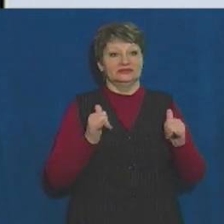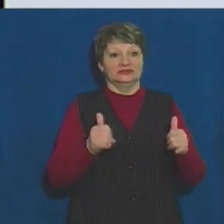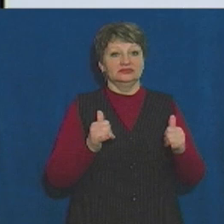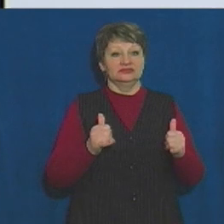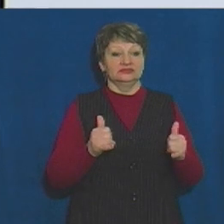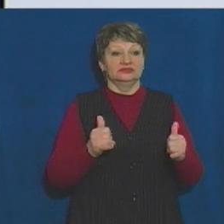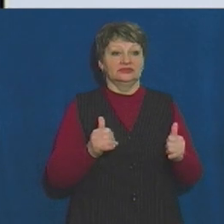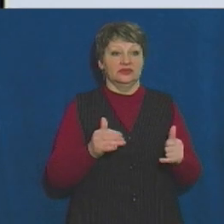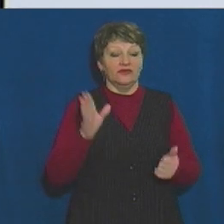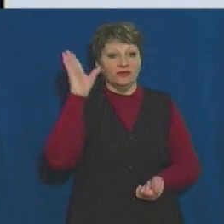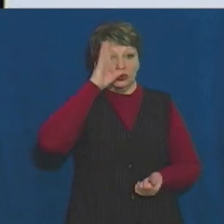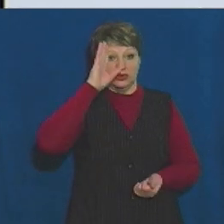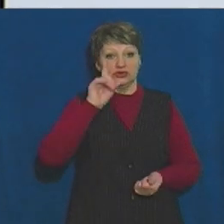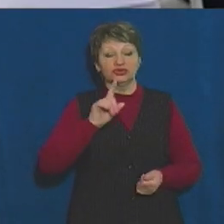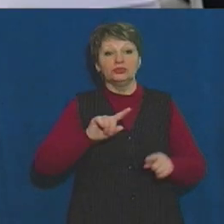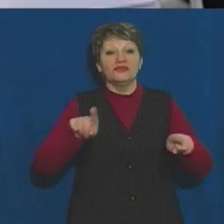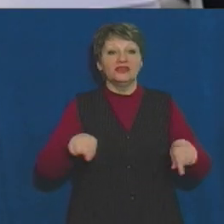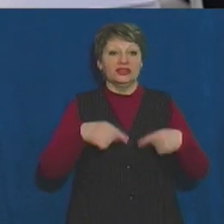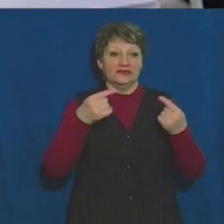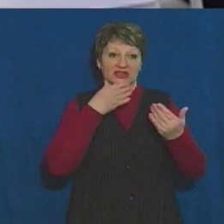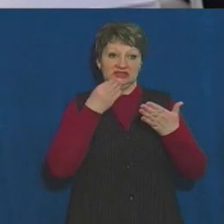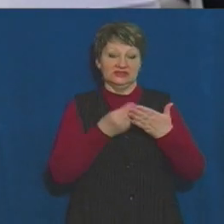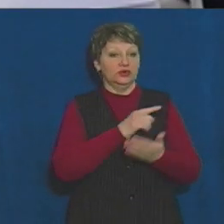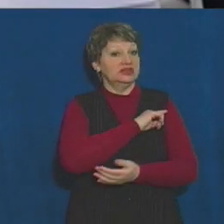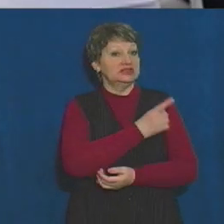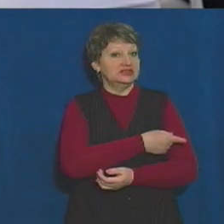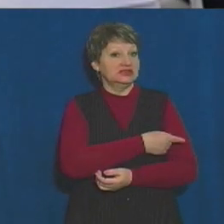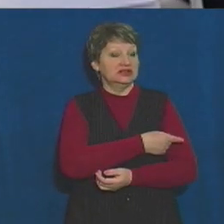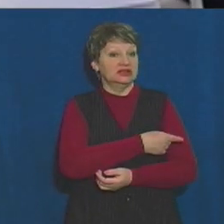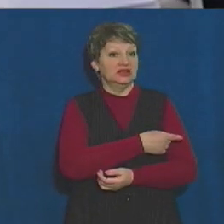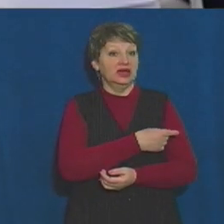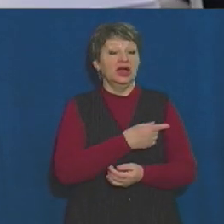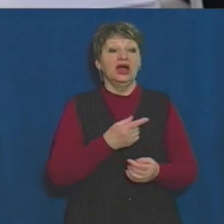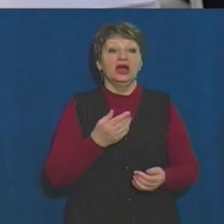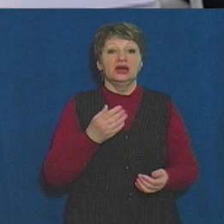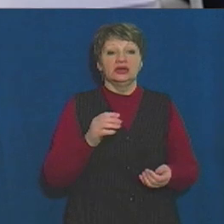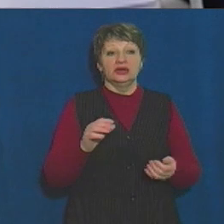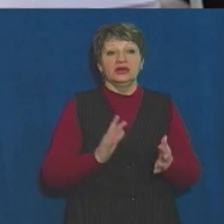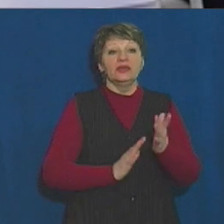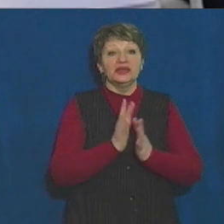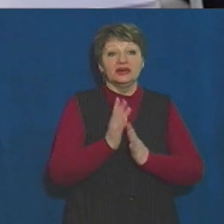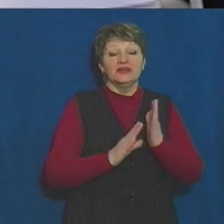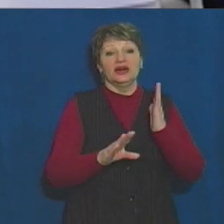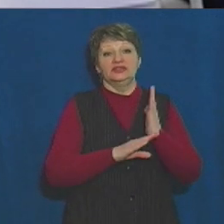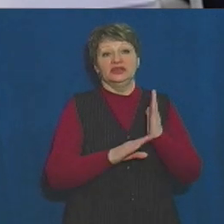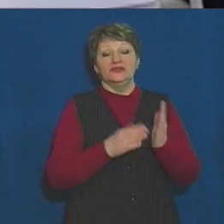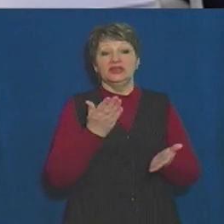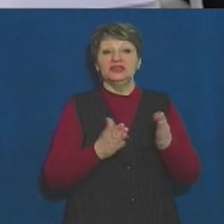поживи для того, щоб відновити свої сили. Як така рослина, вона ніколи не всохне, коли в неї є все нормально, вона